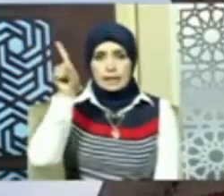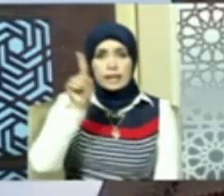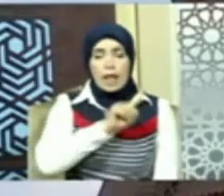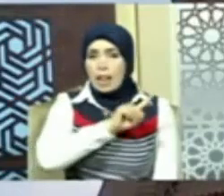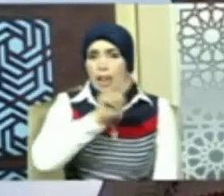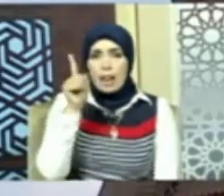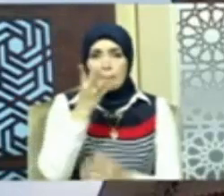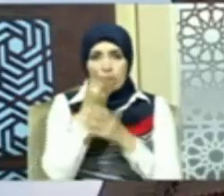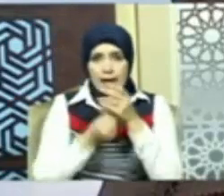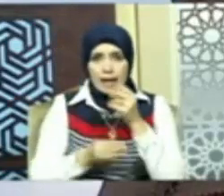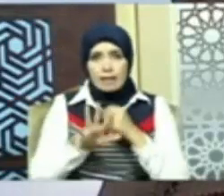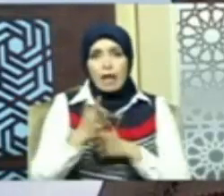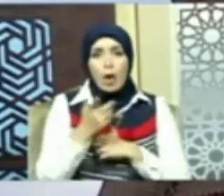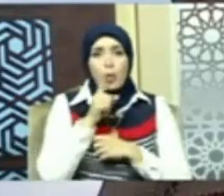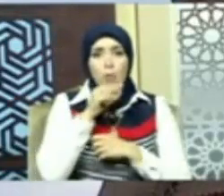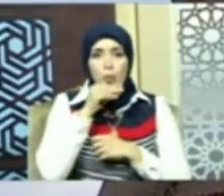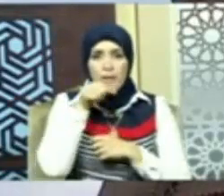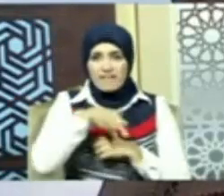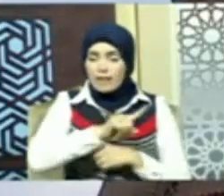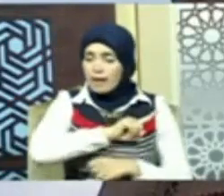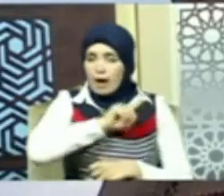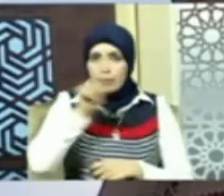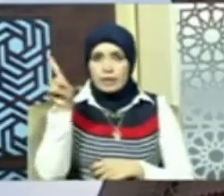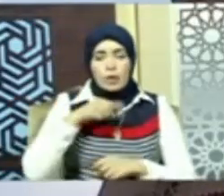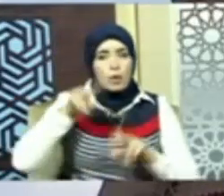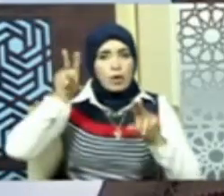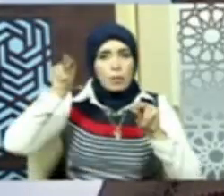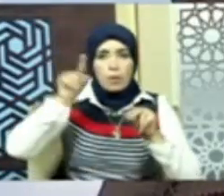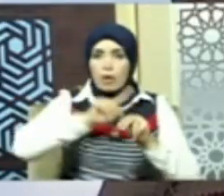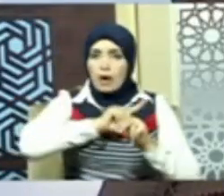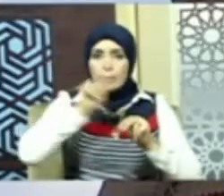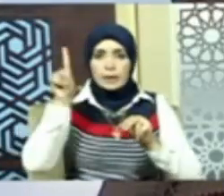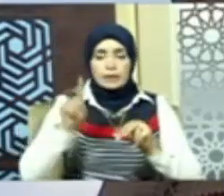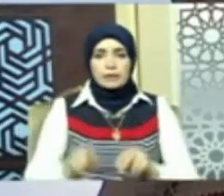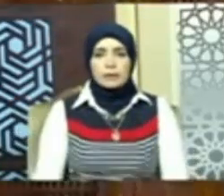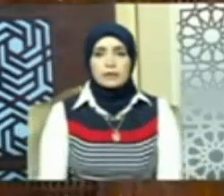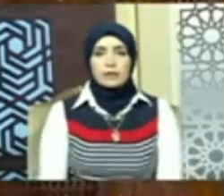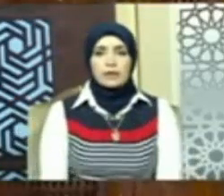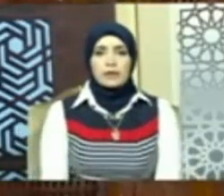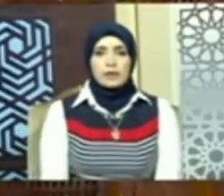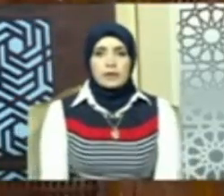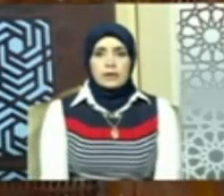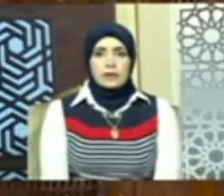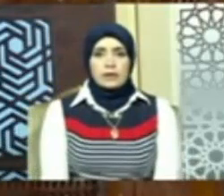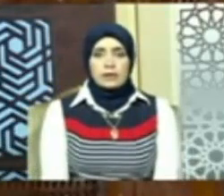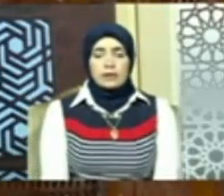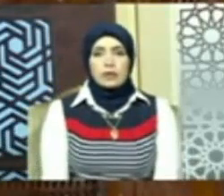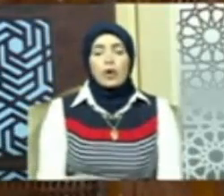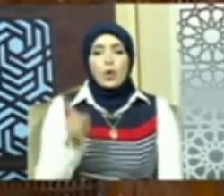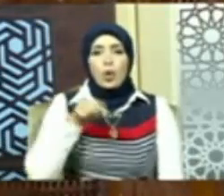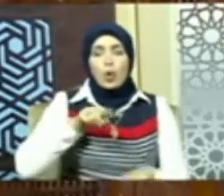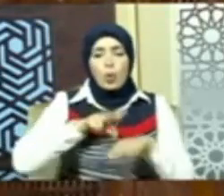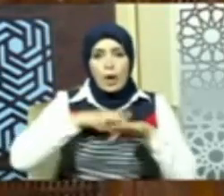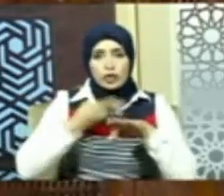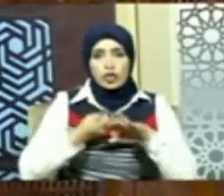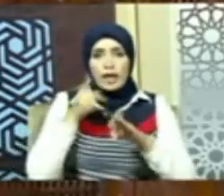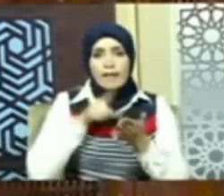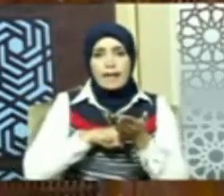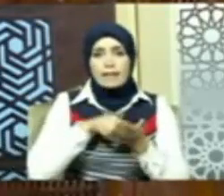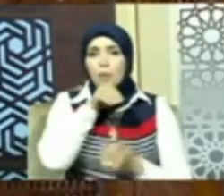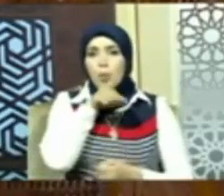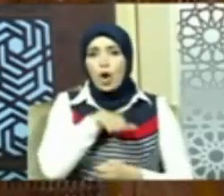لم يلد ولم يولد ولم يكن له كفوا أحد، وأشهد أن